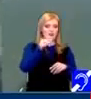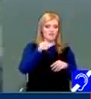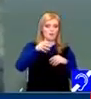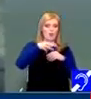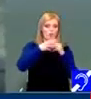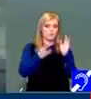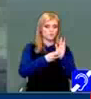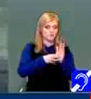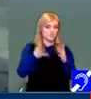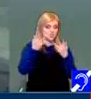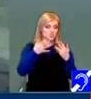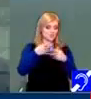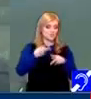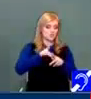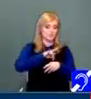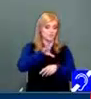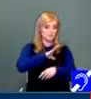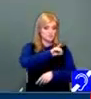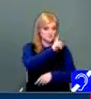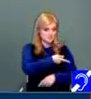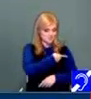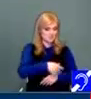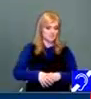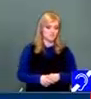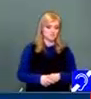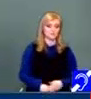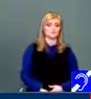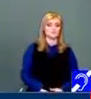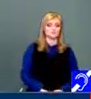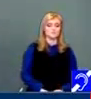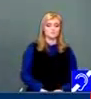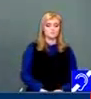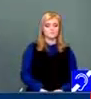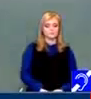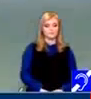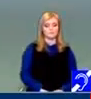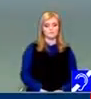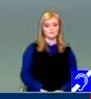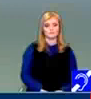mare și mai puternică, și făcea parte dintr-o escadrilă staționată în Virginia.